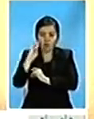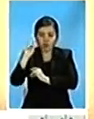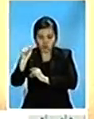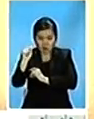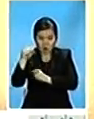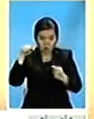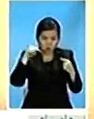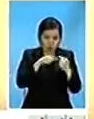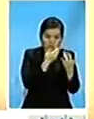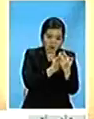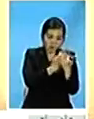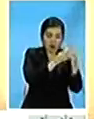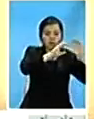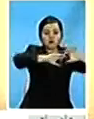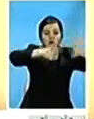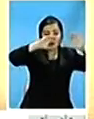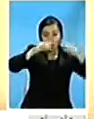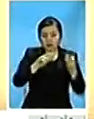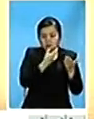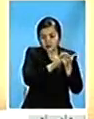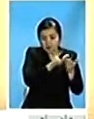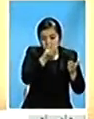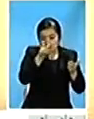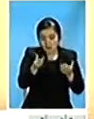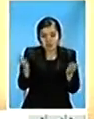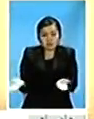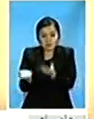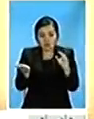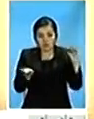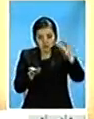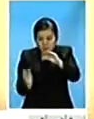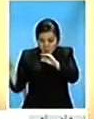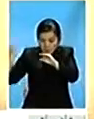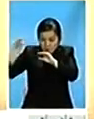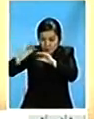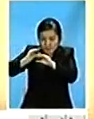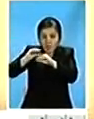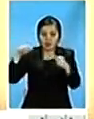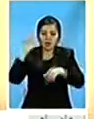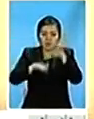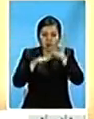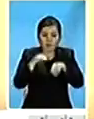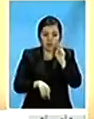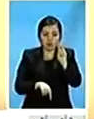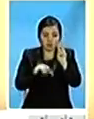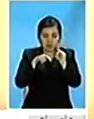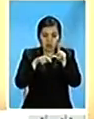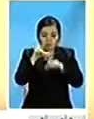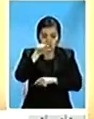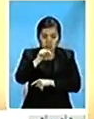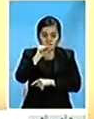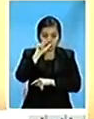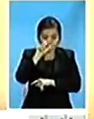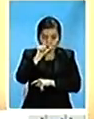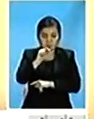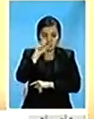ายได้สุทธิของรัฐบาลในอัตราร้อยละ 27.27 ตามที่เสนอไว้ในร่างพระรา